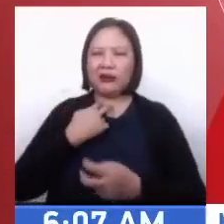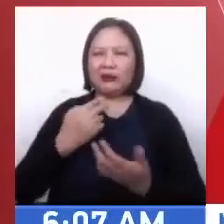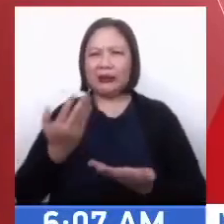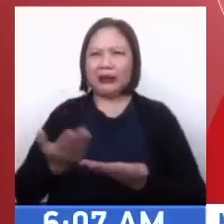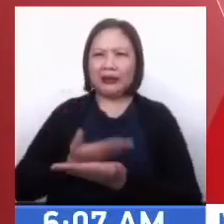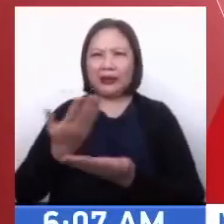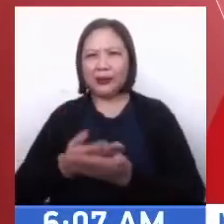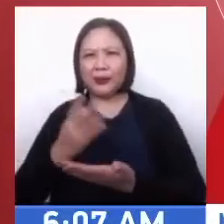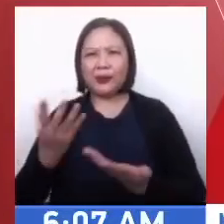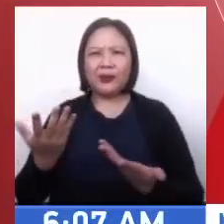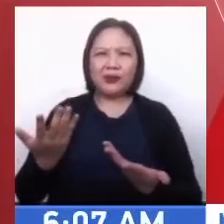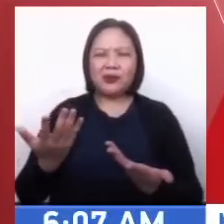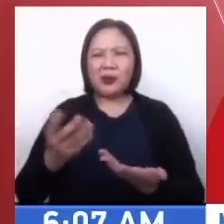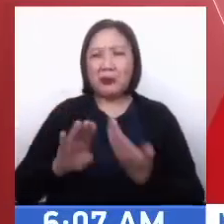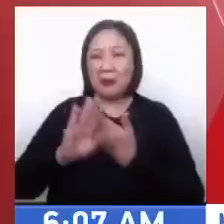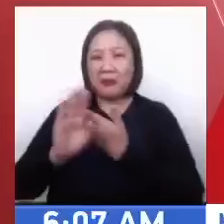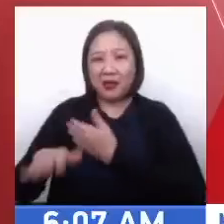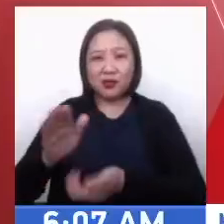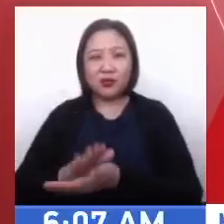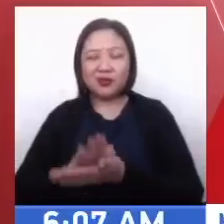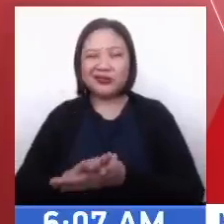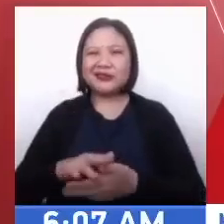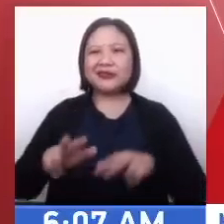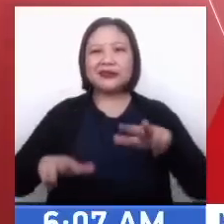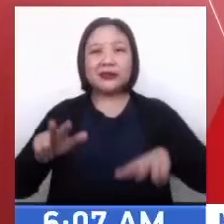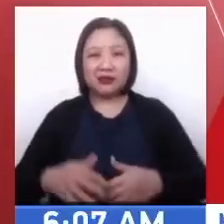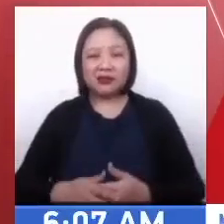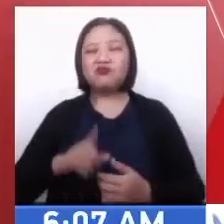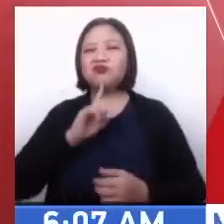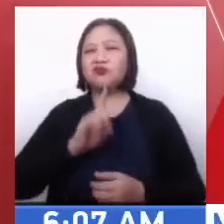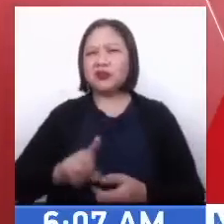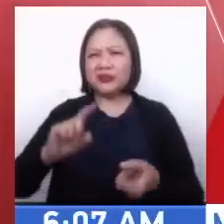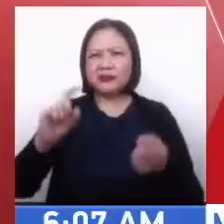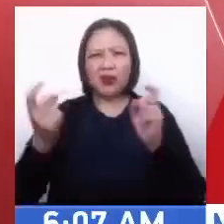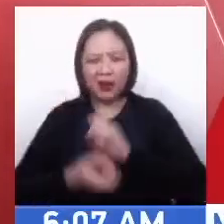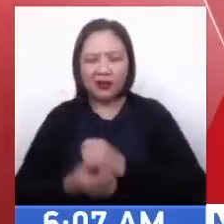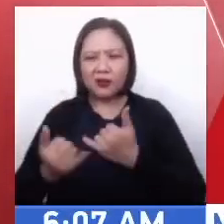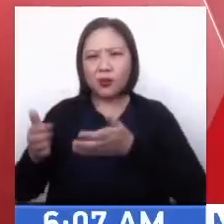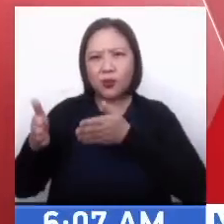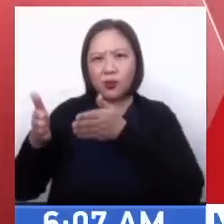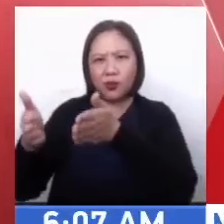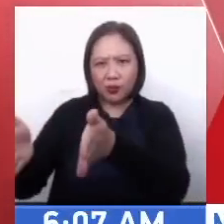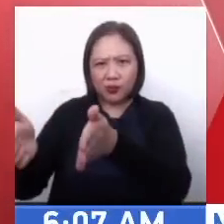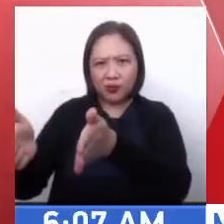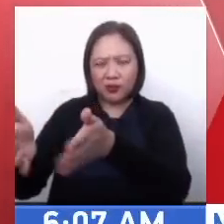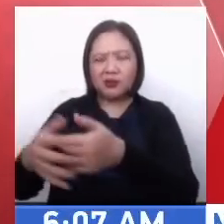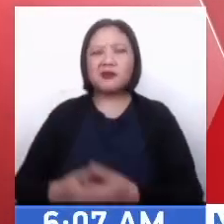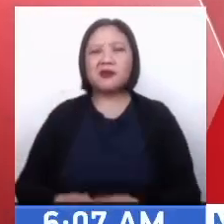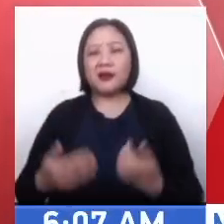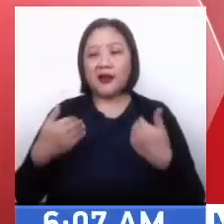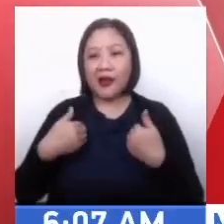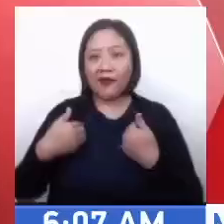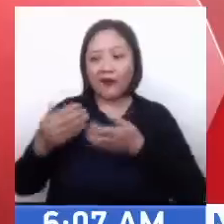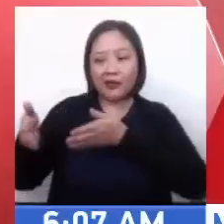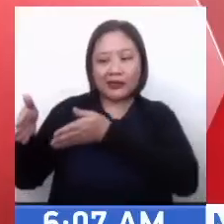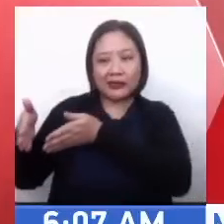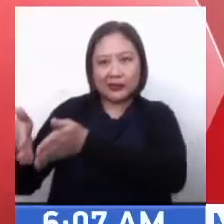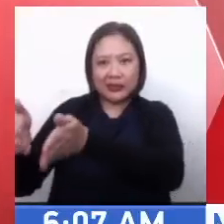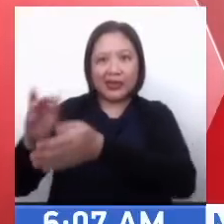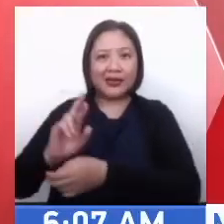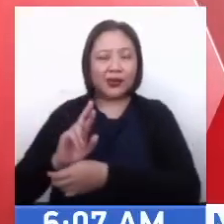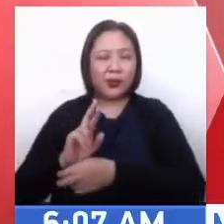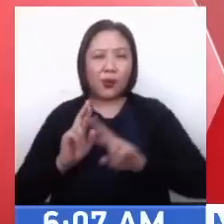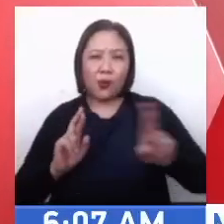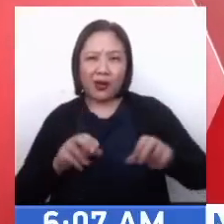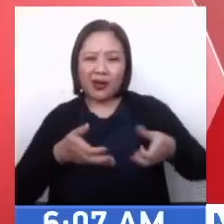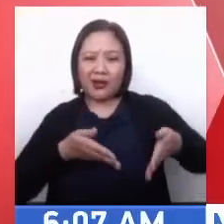eskwela. Yes. Iba na ang configuration ng roads natin. Meron na tayong bike lane sa kanan. Kung dati po, nakakapag-load